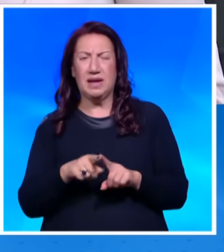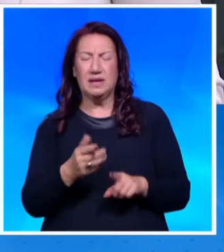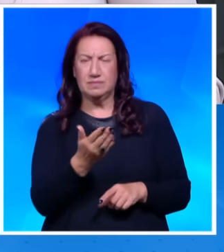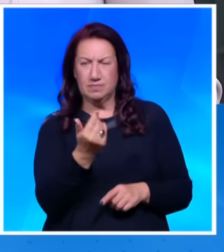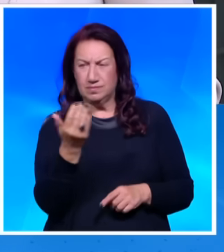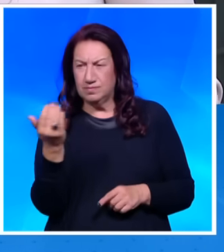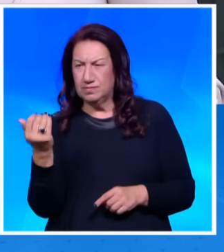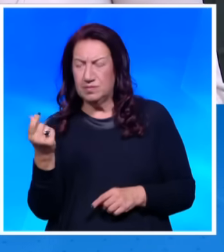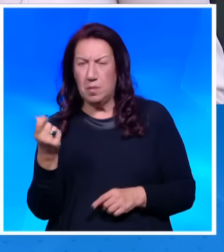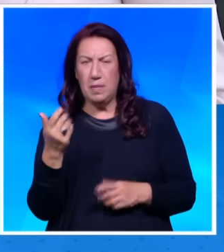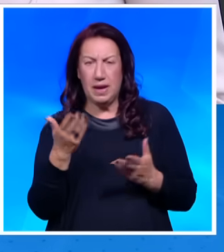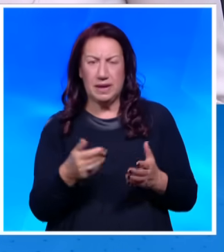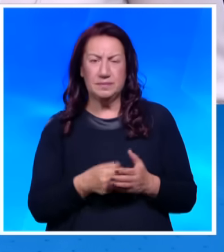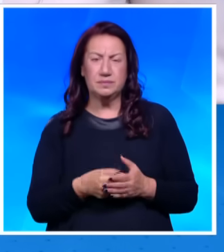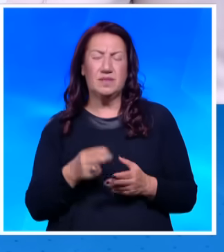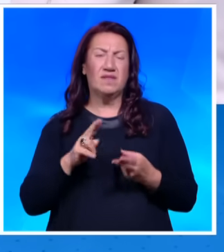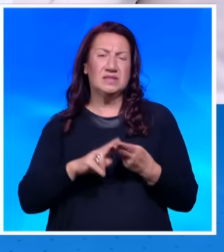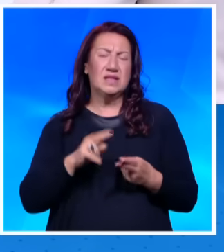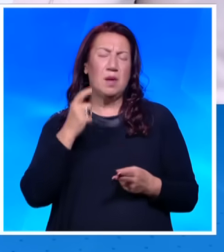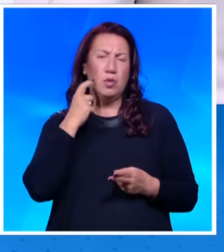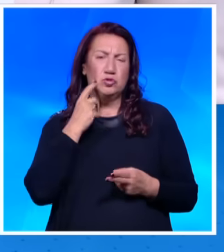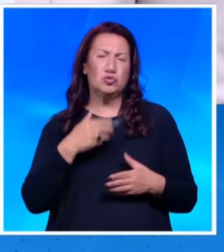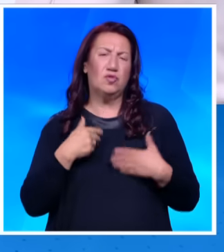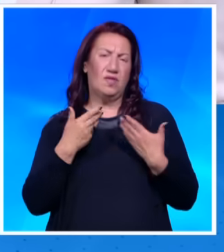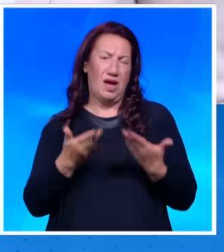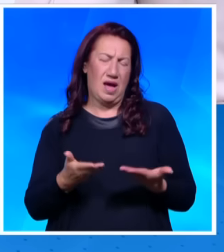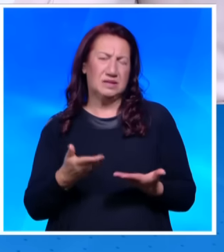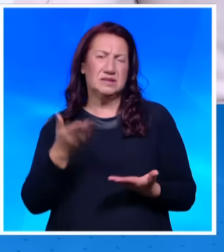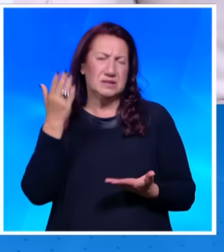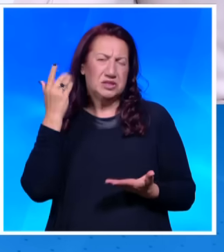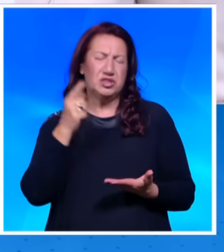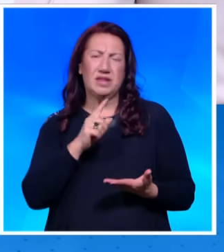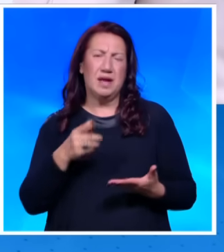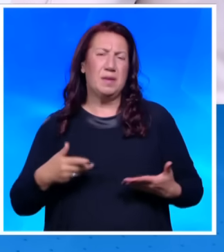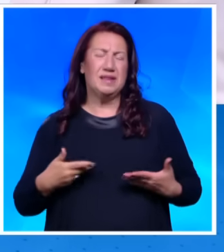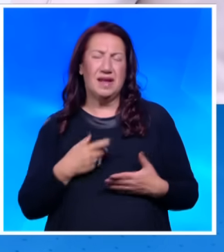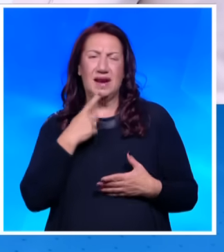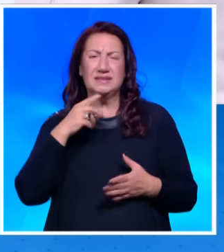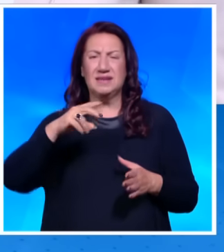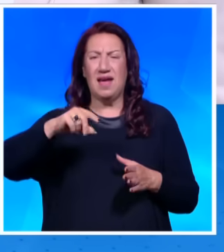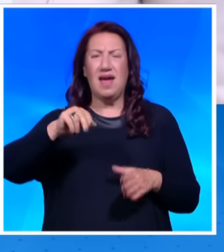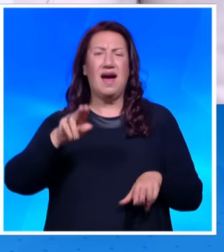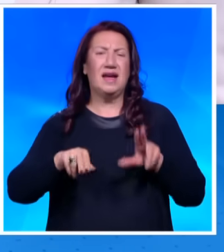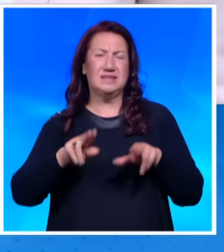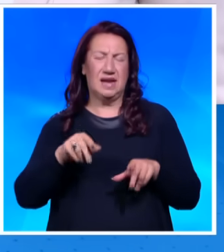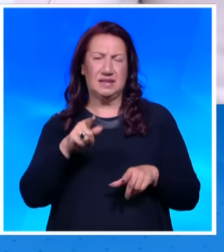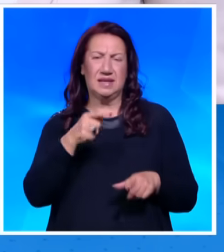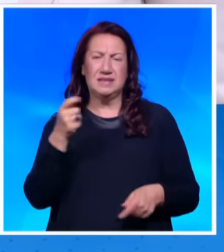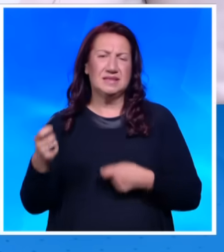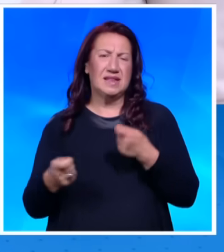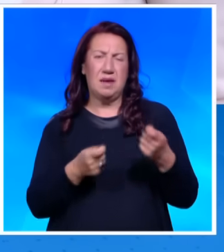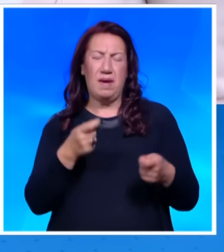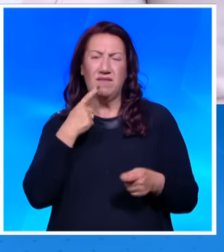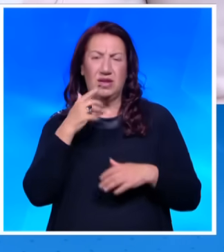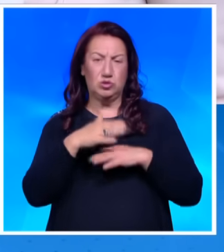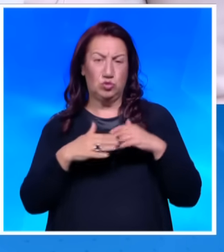година Васил Божков заявява пред BTV, че няма интерес в хазартния сектор, че се занимава със строителство. 13 години по-късно